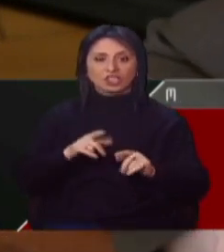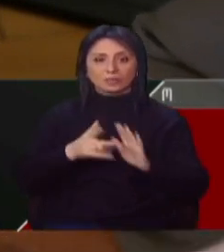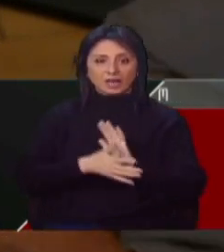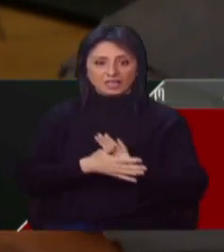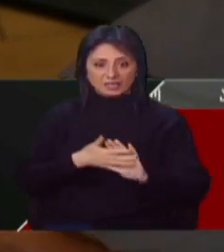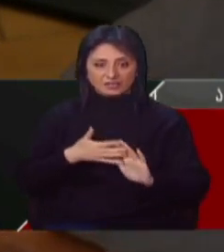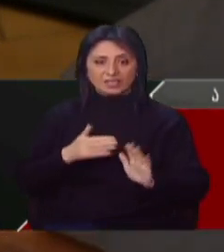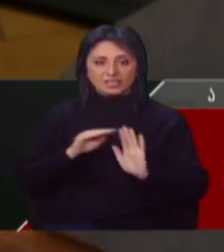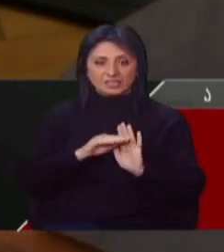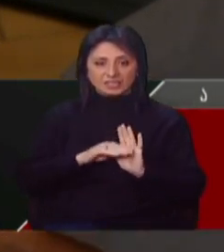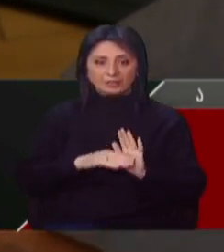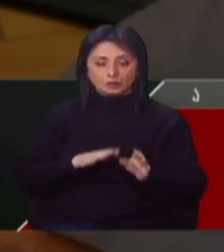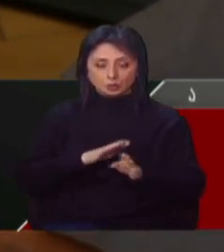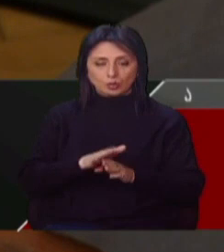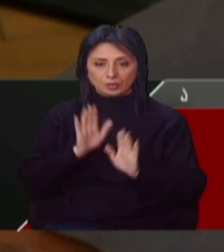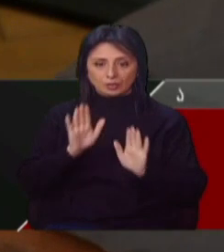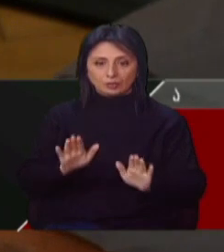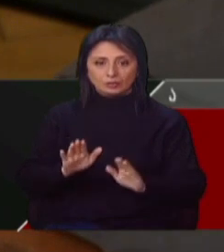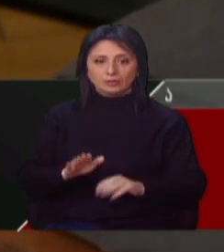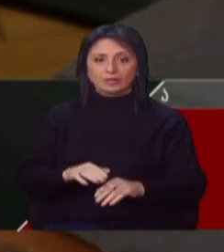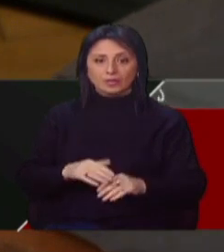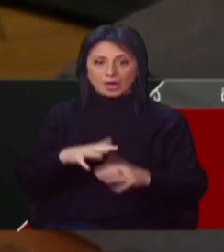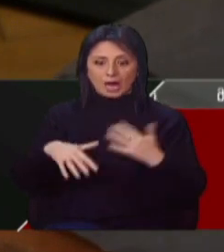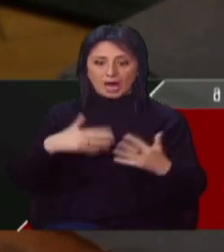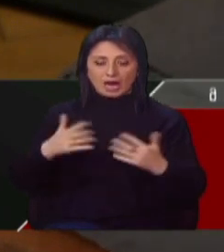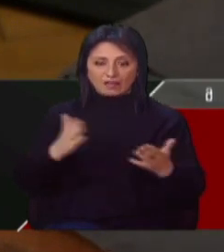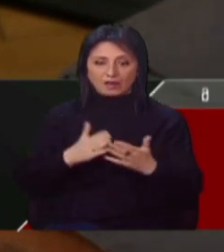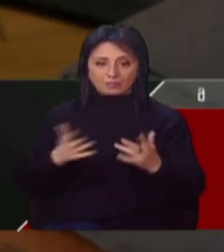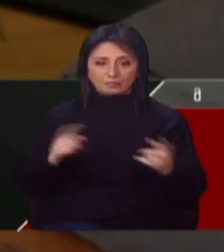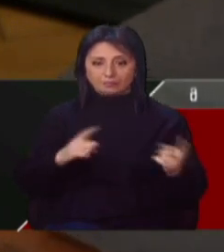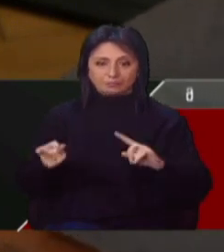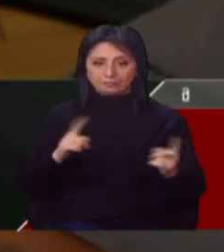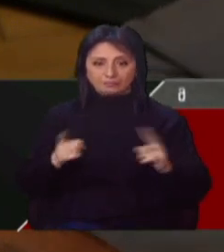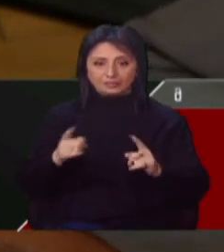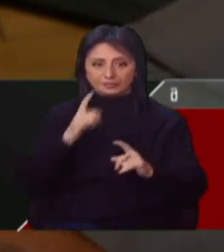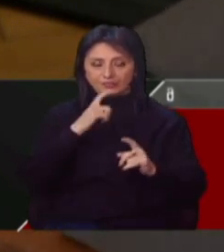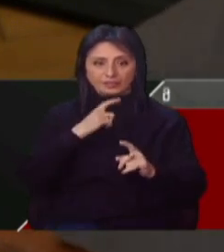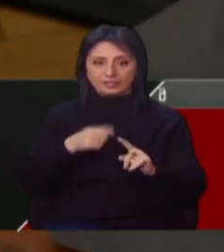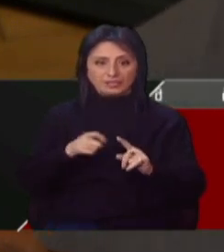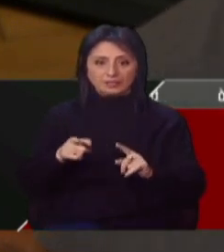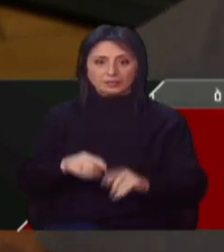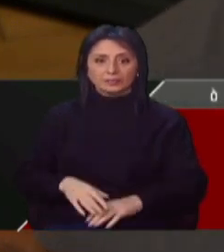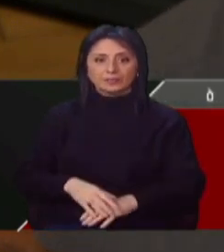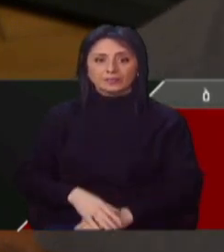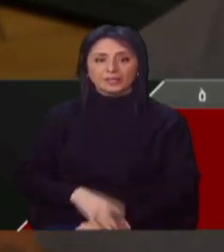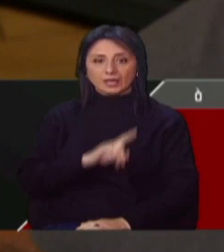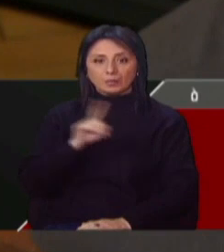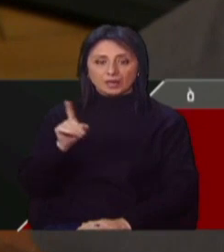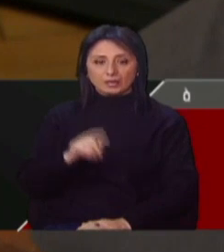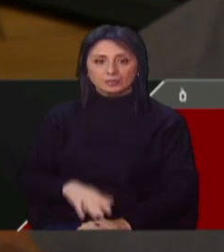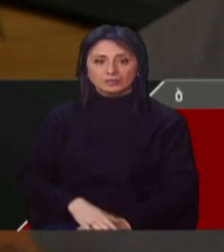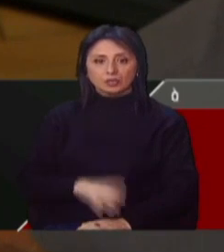casa gebia, sistemul ăsta, ceileba, ahreva si ce obdeste, sistemul ăsta, verau cum de satan.